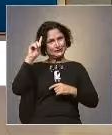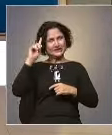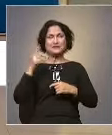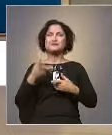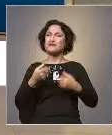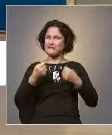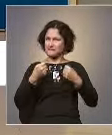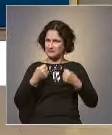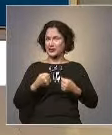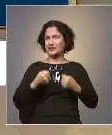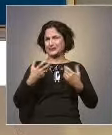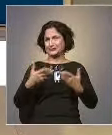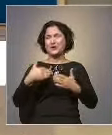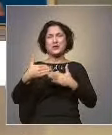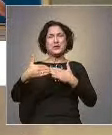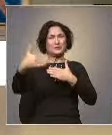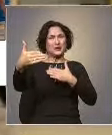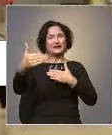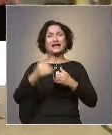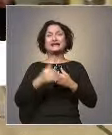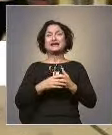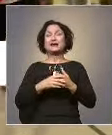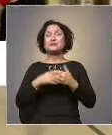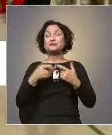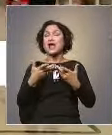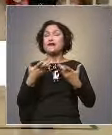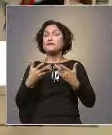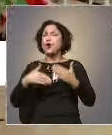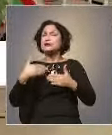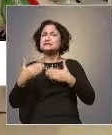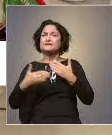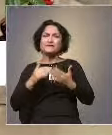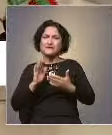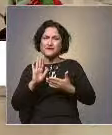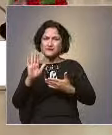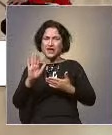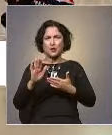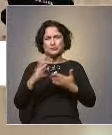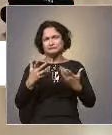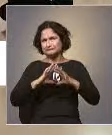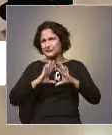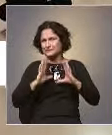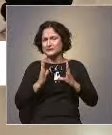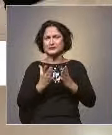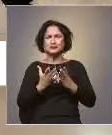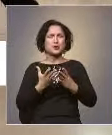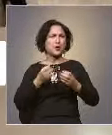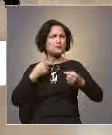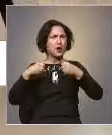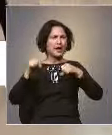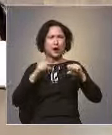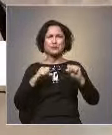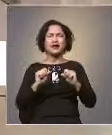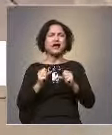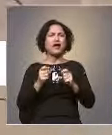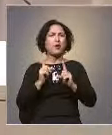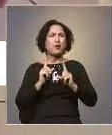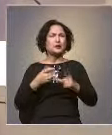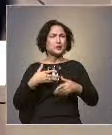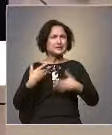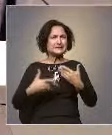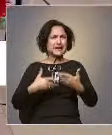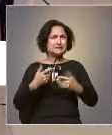категория. Какво носи този спорт на едно дете? Какво развива в него? Всичко. Когато децата дойдат при нас, най-важното, което искаме